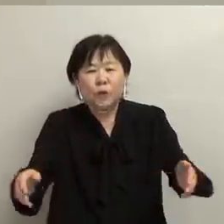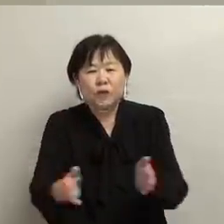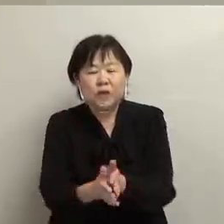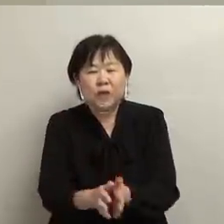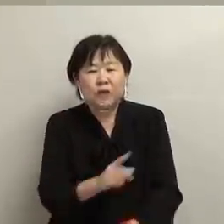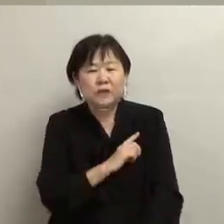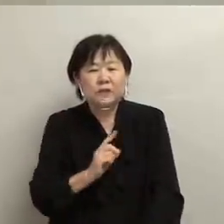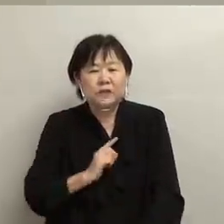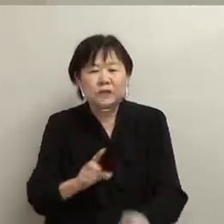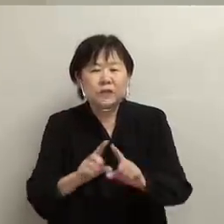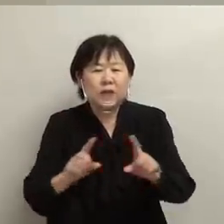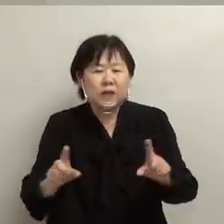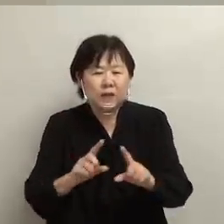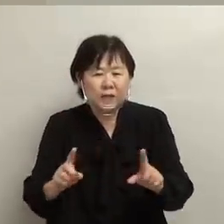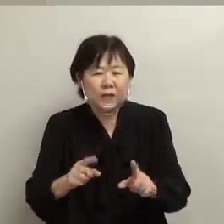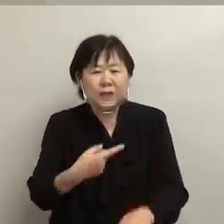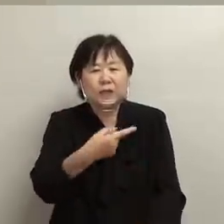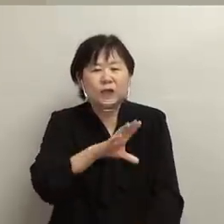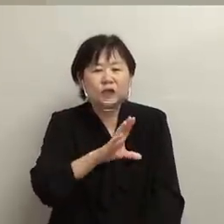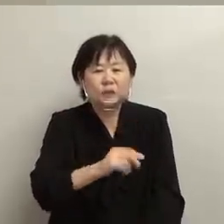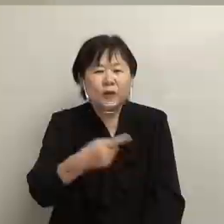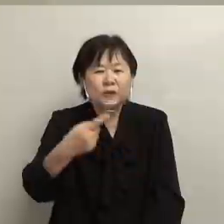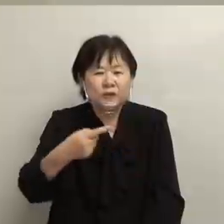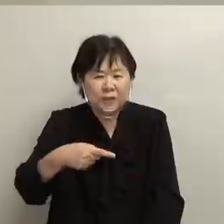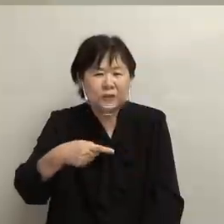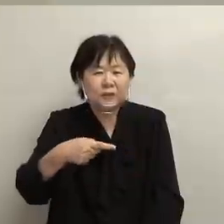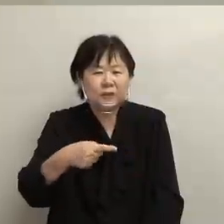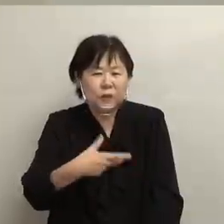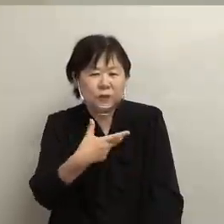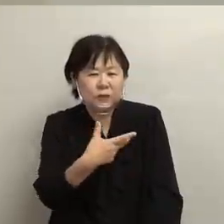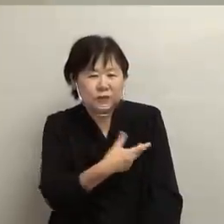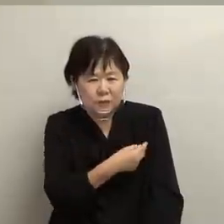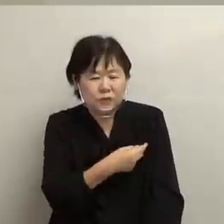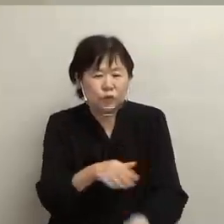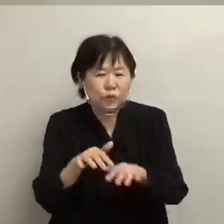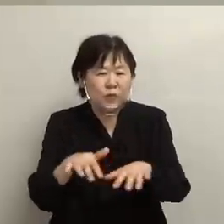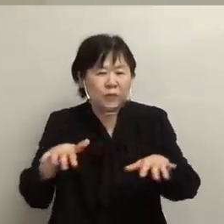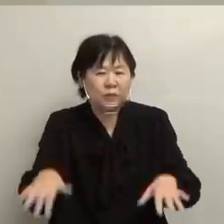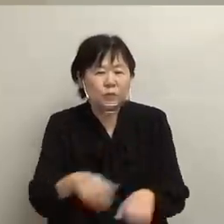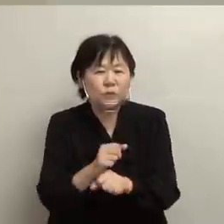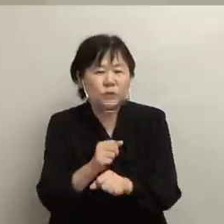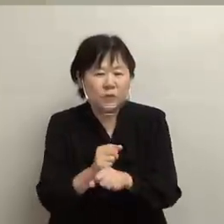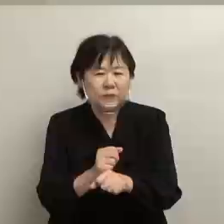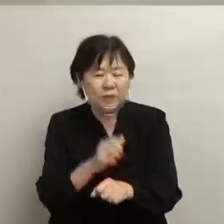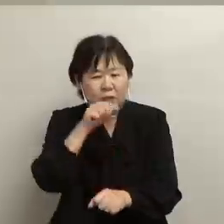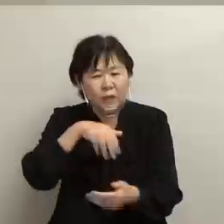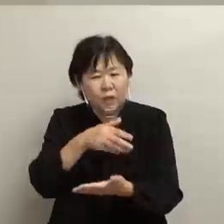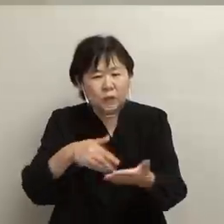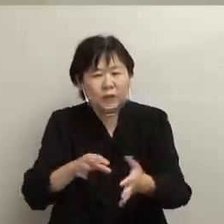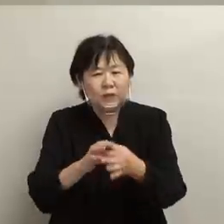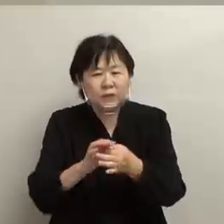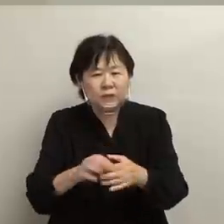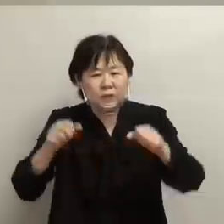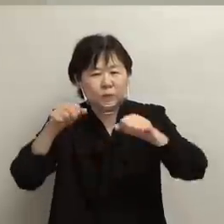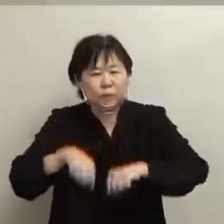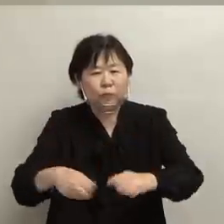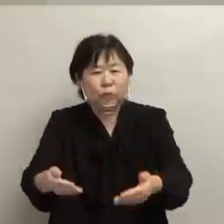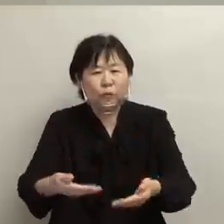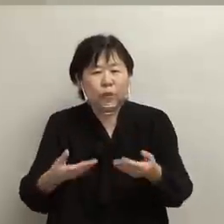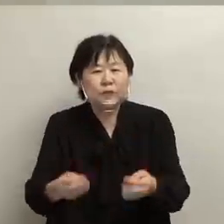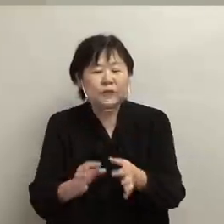1日あたり平均1万1戦会の政治体制を構築いたします予算に関して議決名いただきましたので